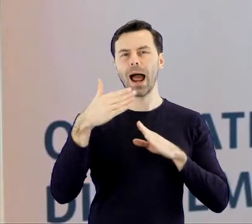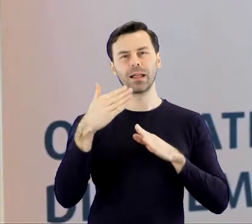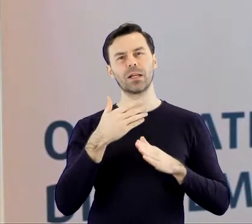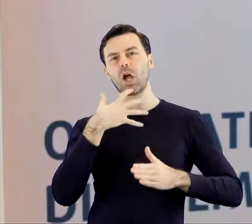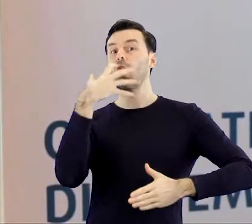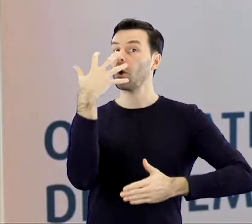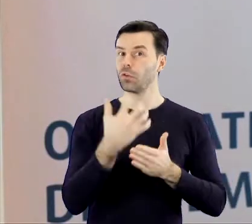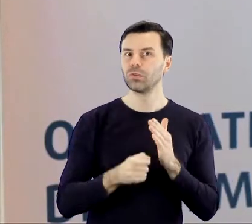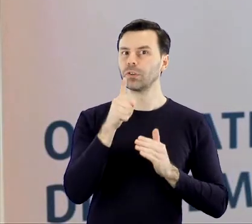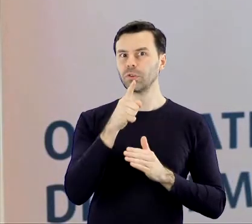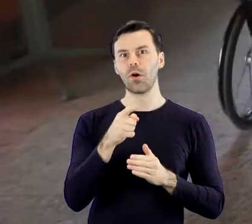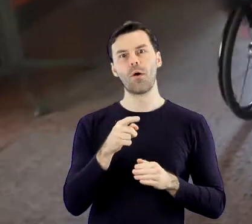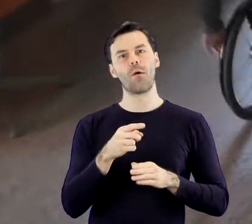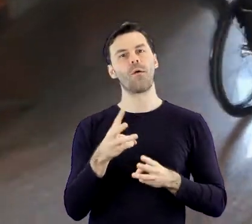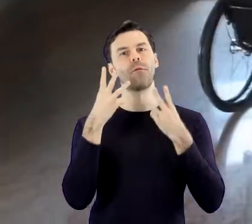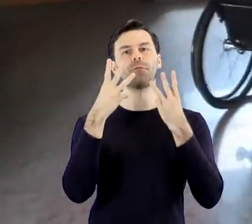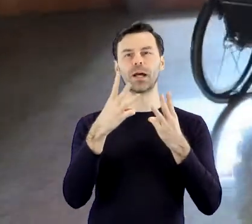żeby uwzględniać potrzeby osób głuchych.